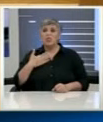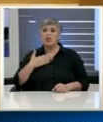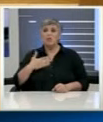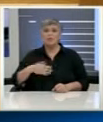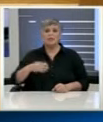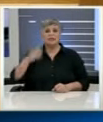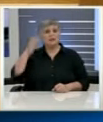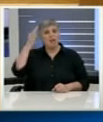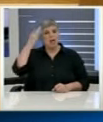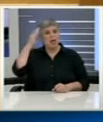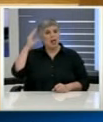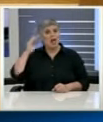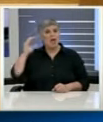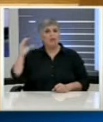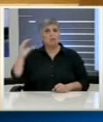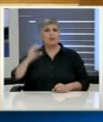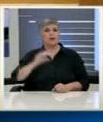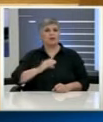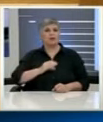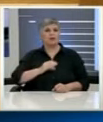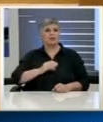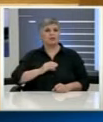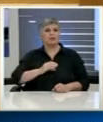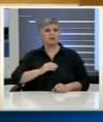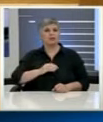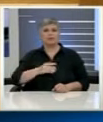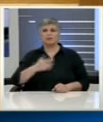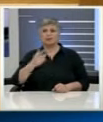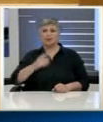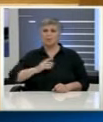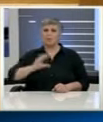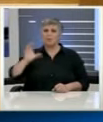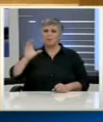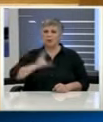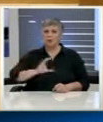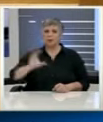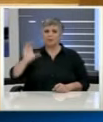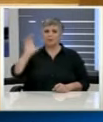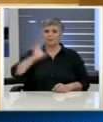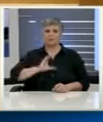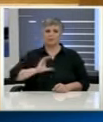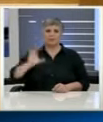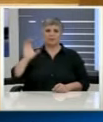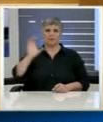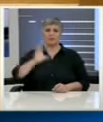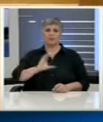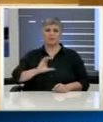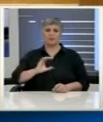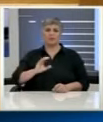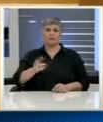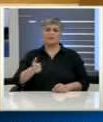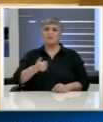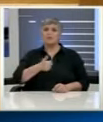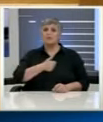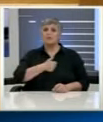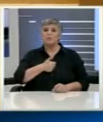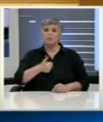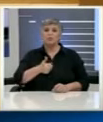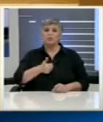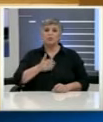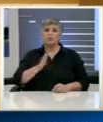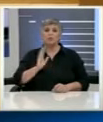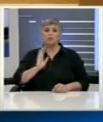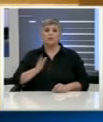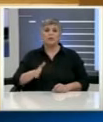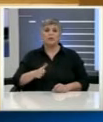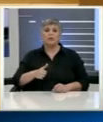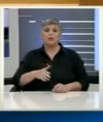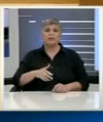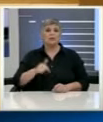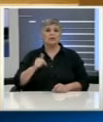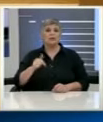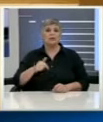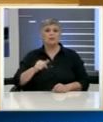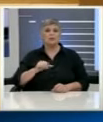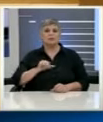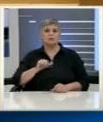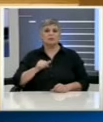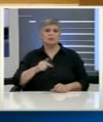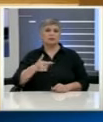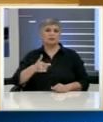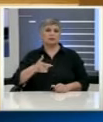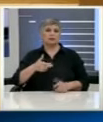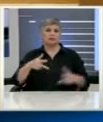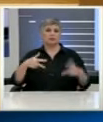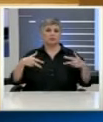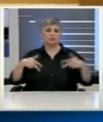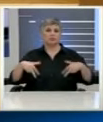επενδύσεων και ο μόνος παράγοντας που μπορεί αυτήν την έκκριση να την προκαλέσει είναι μία πολιτική αλλαγή διότι δεν σας